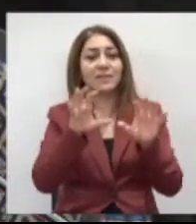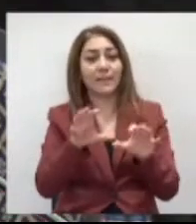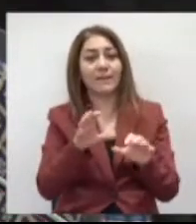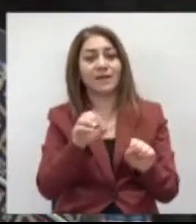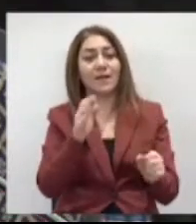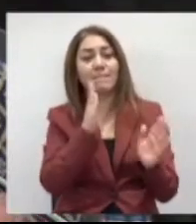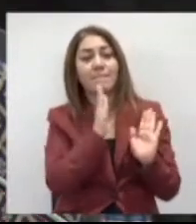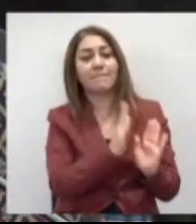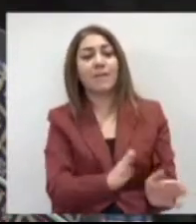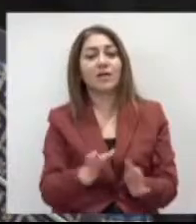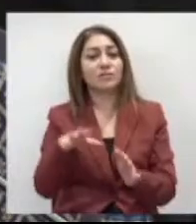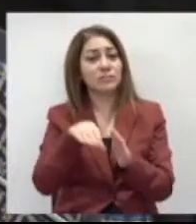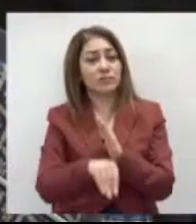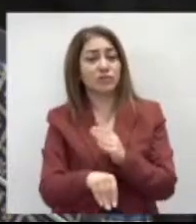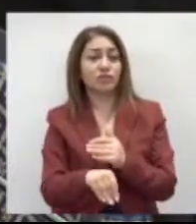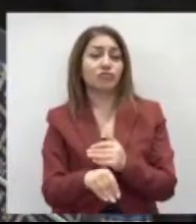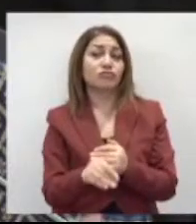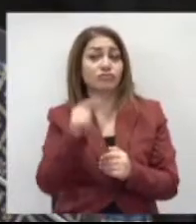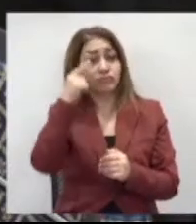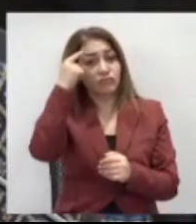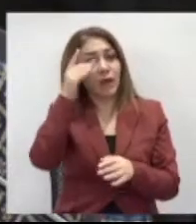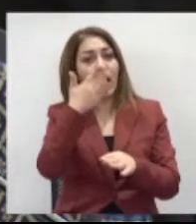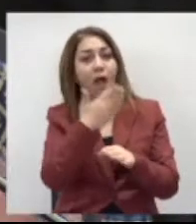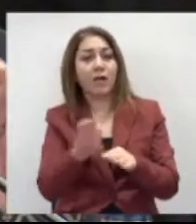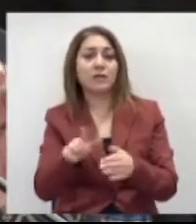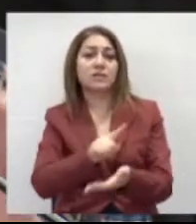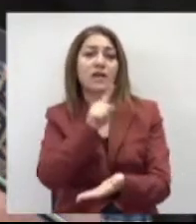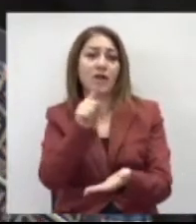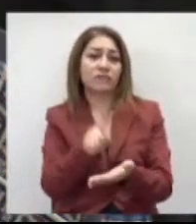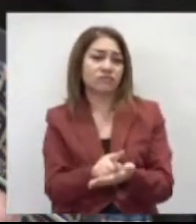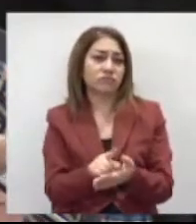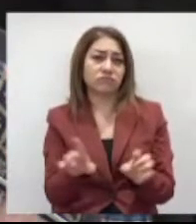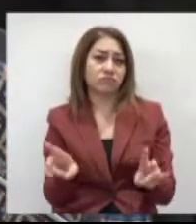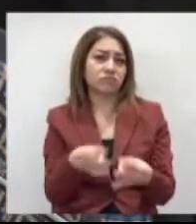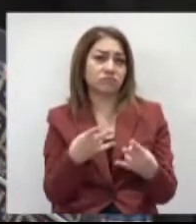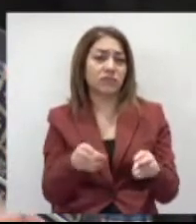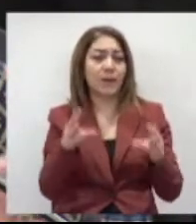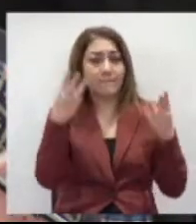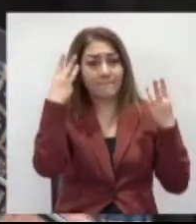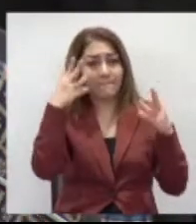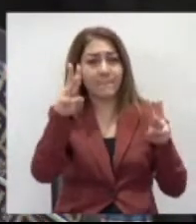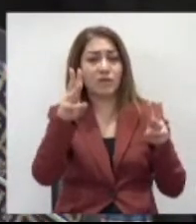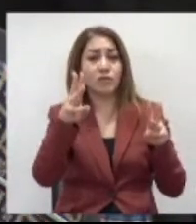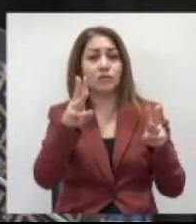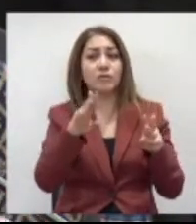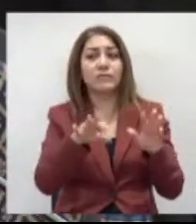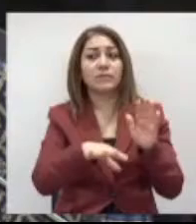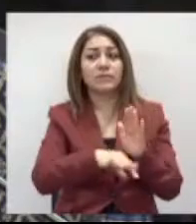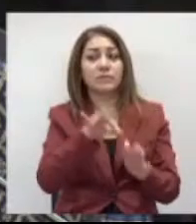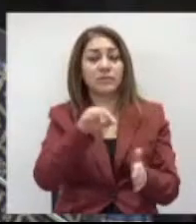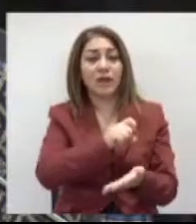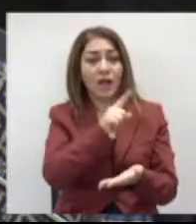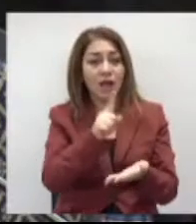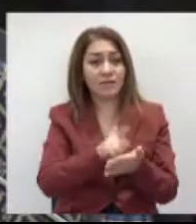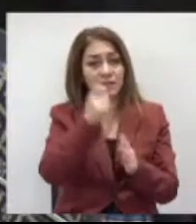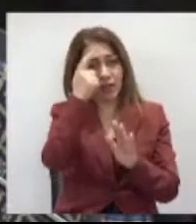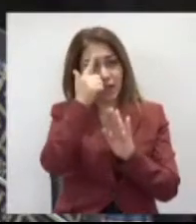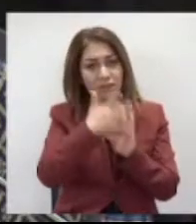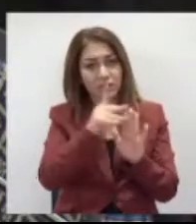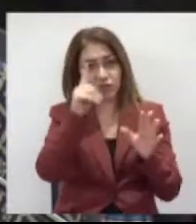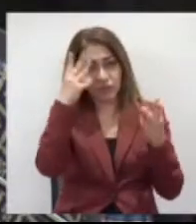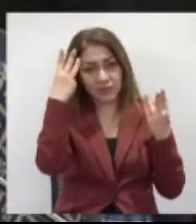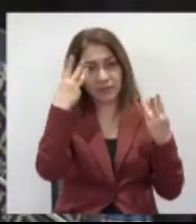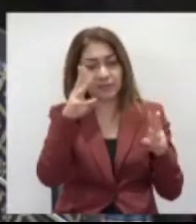կարգի հիմունքներում։ Հետևաբար ինձ թվում է, որ ստեղ ամենակարևոր հարցը մեթոդաբանական ոճի հարցը հստակեցնելն է ու հասկանալ, թե ինչ ձևով